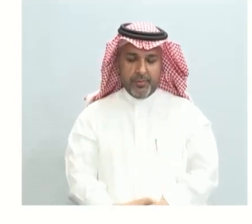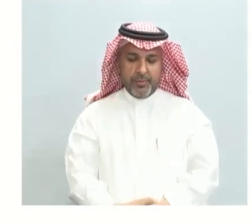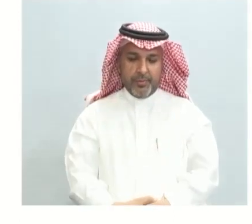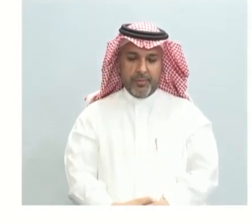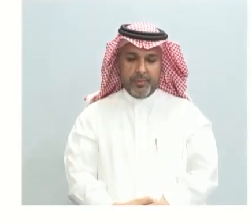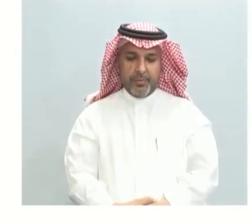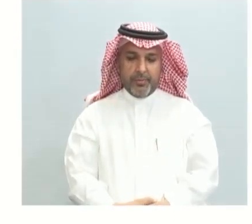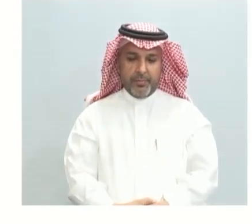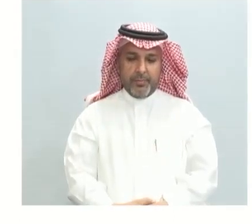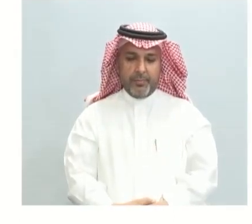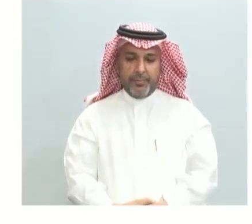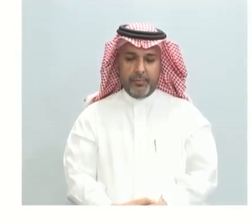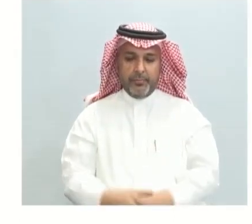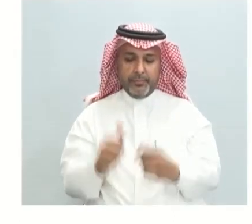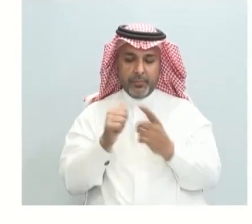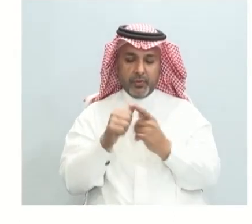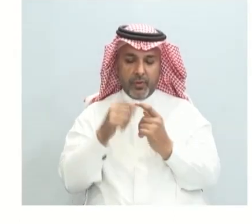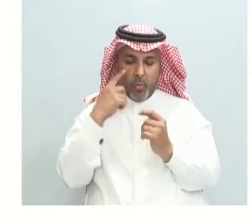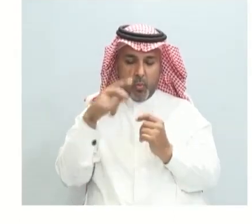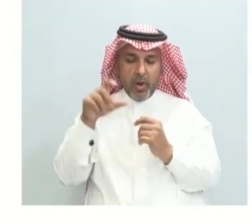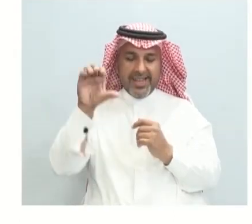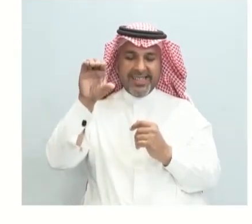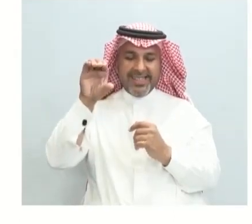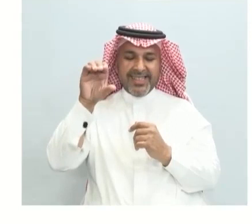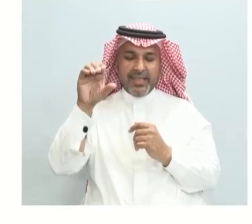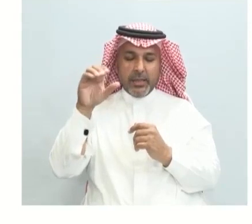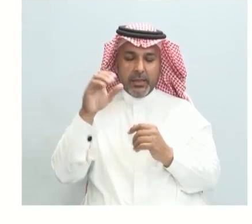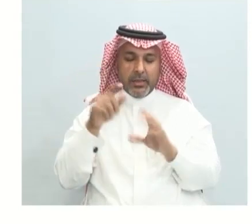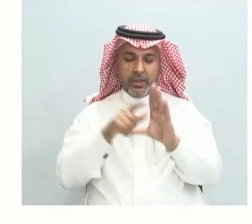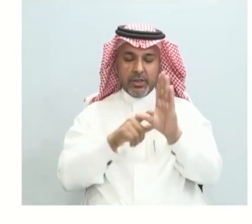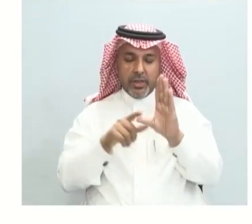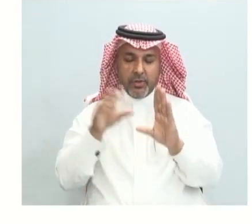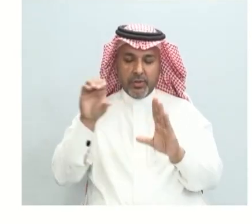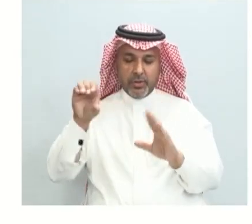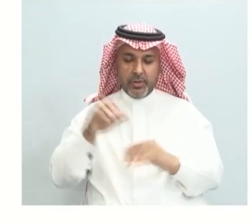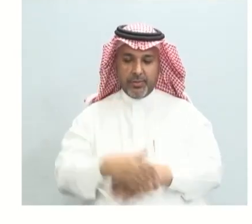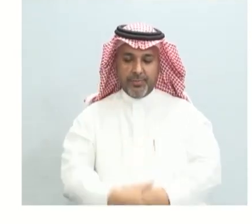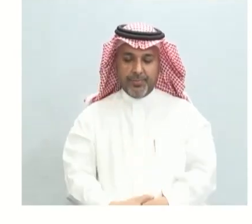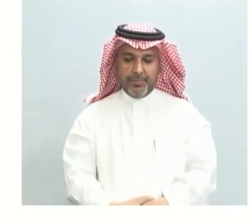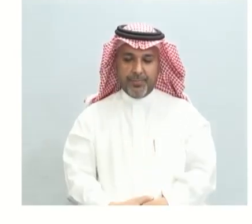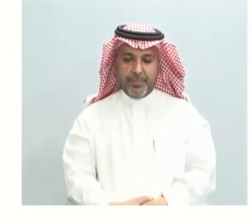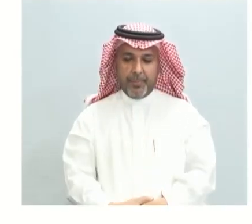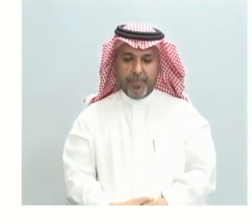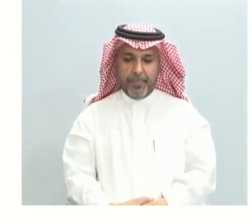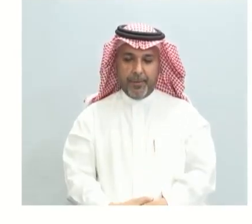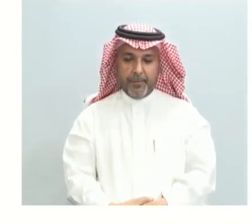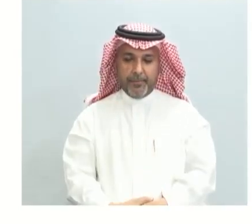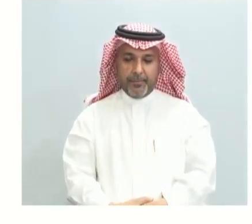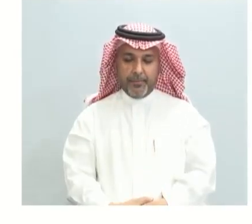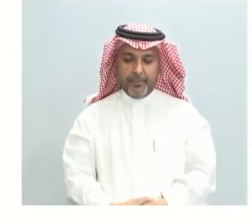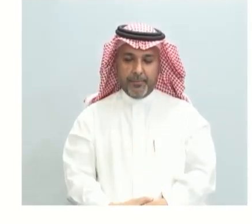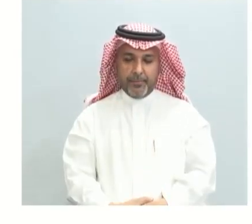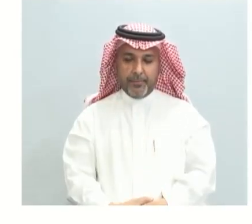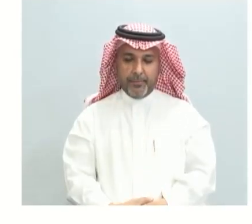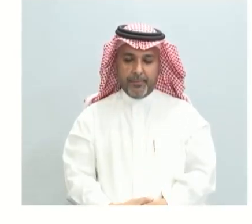نبدا بالسي قبل الا a علشان يعني كذا يكون شغلي ان شاء الله باذن الله صحيح حيث ان